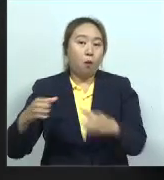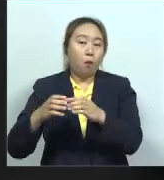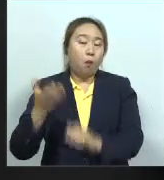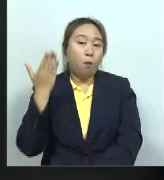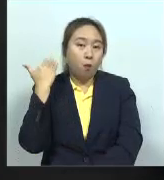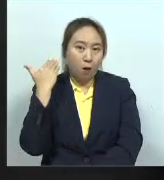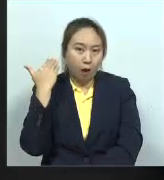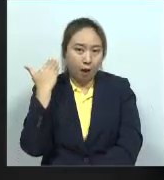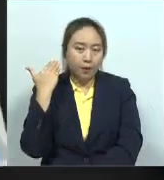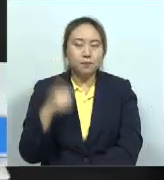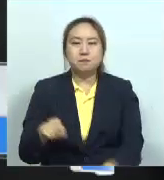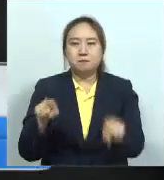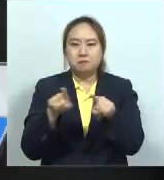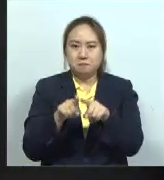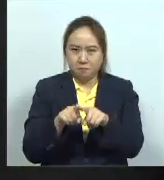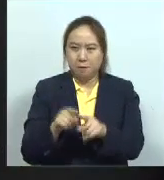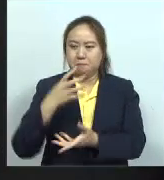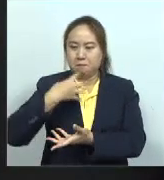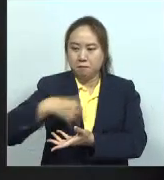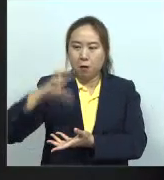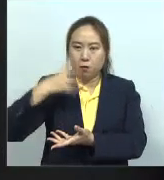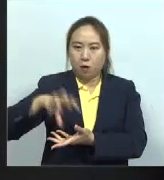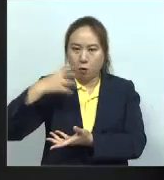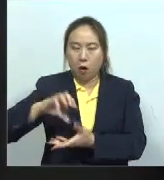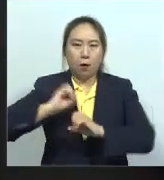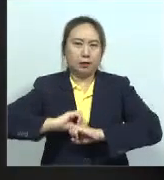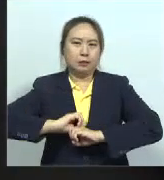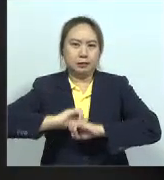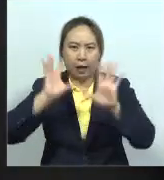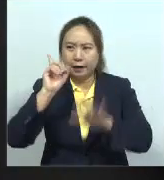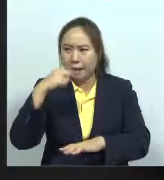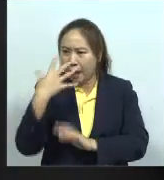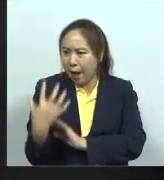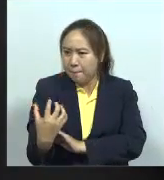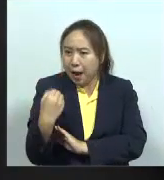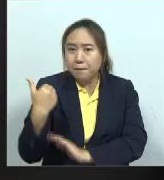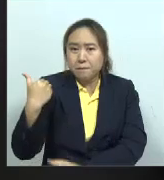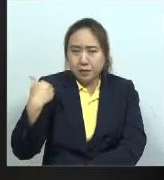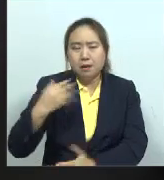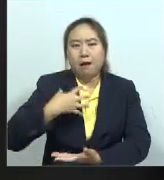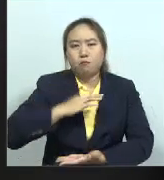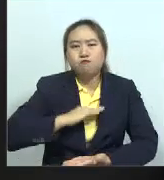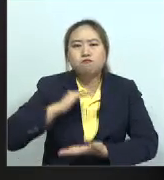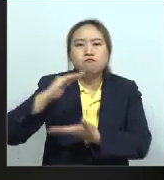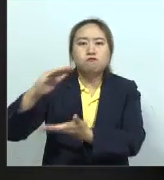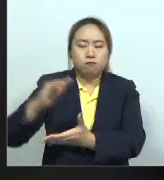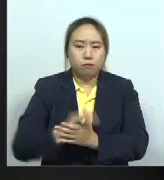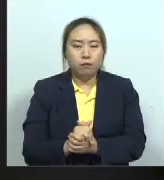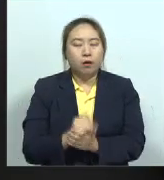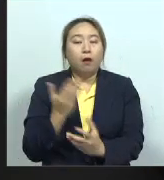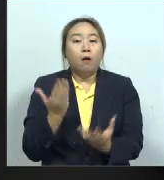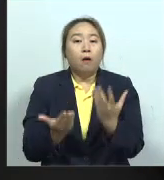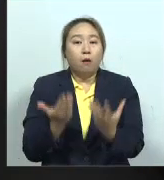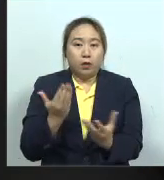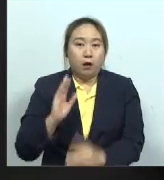สื่อสารให้เกิดความชัดเจนนะไปยังผู้มีอำนาจสูงสุดต่างๆและสุดแท้แต่ว่าผู้มีอำนาจ